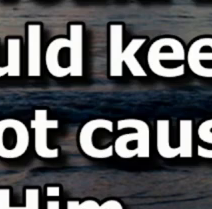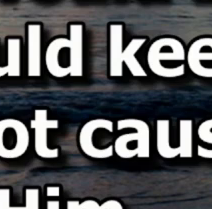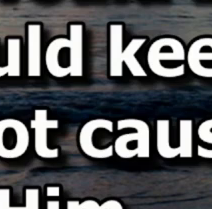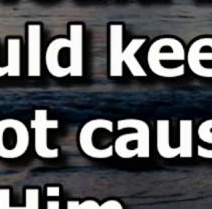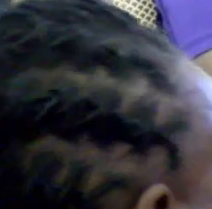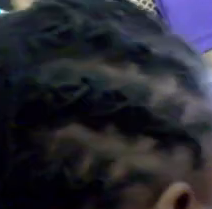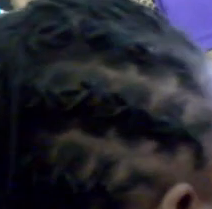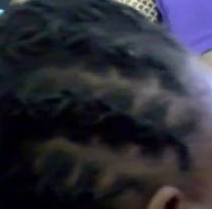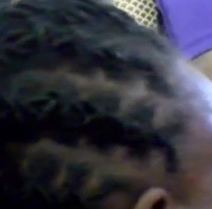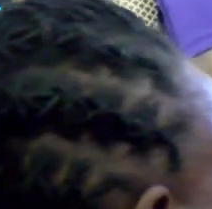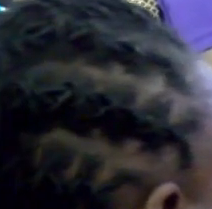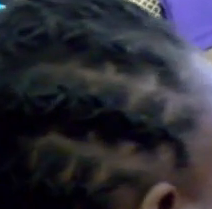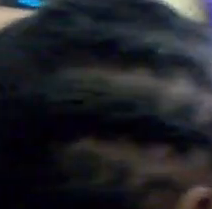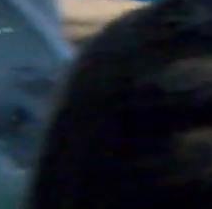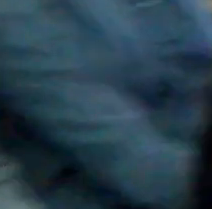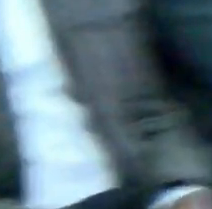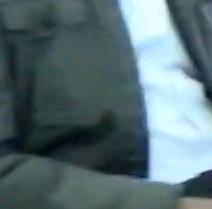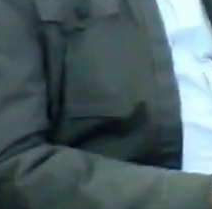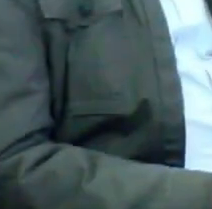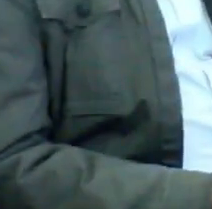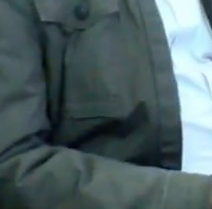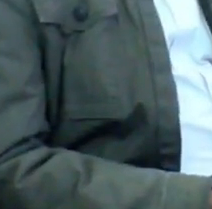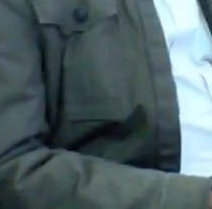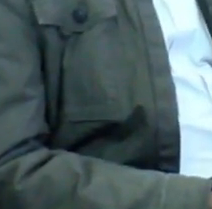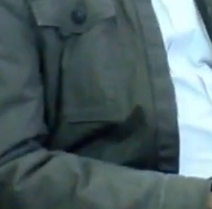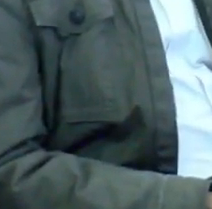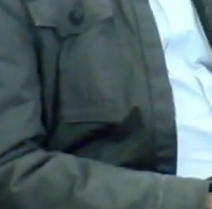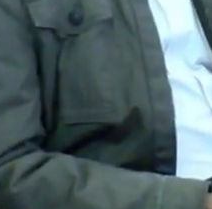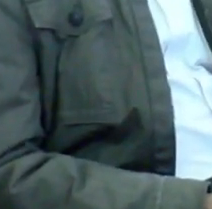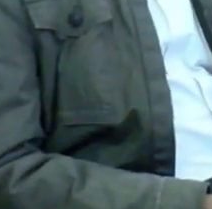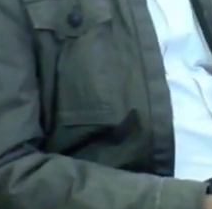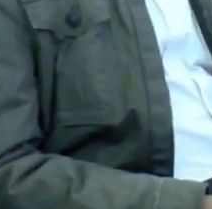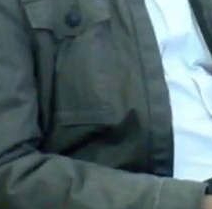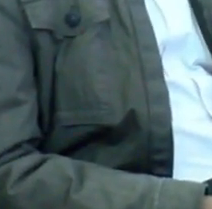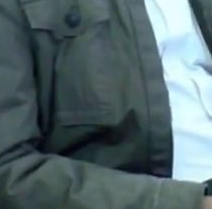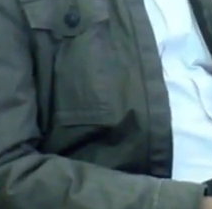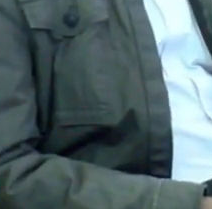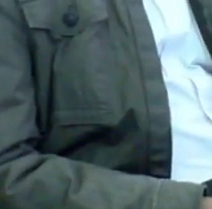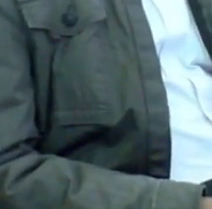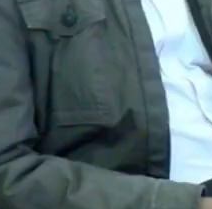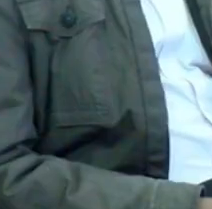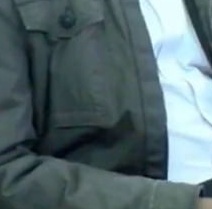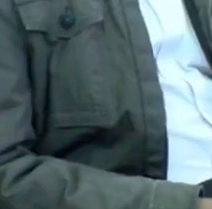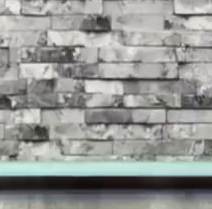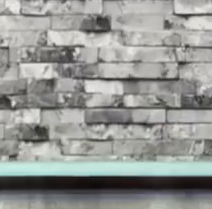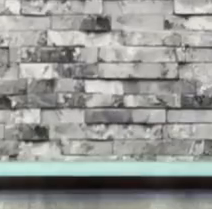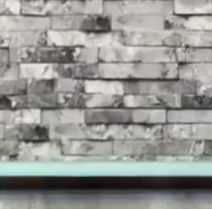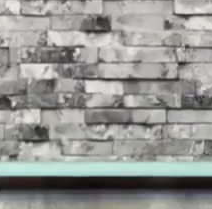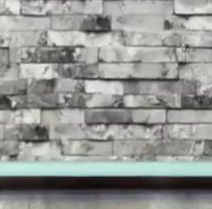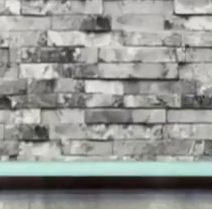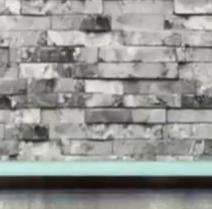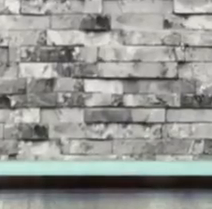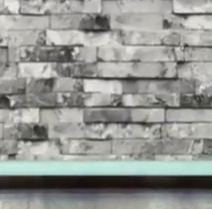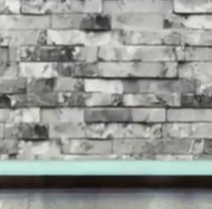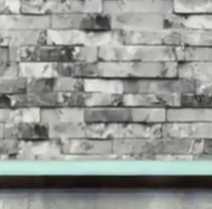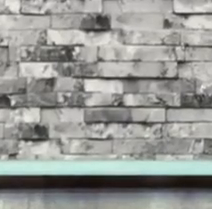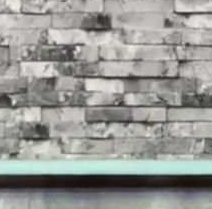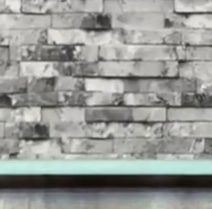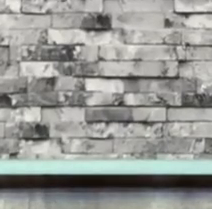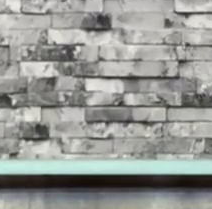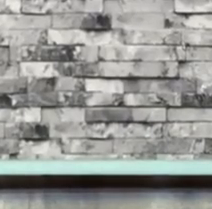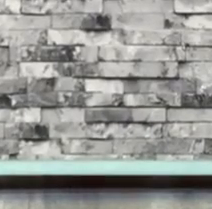vile tunataka. We tell him what we want. He is telling God, wewe Mungu